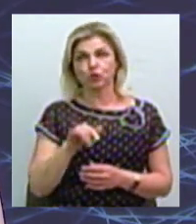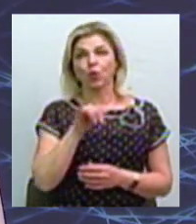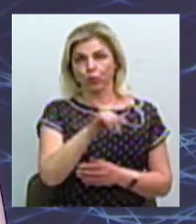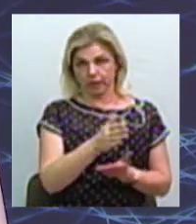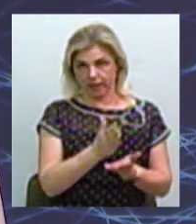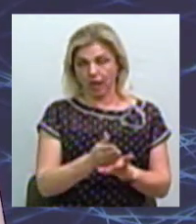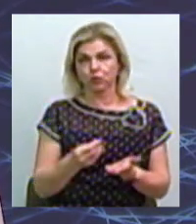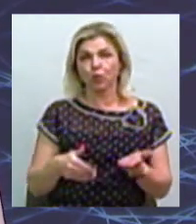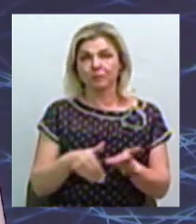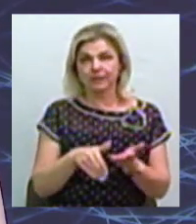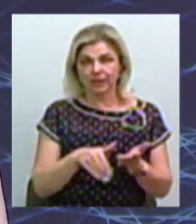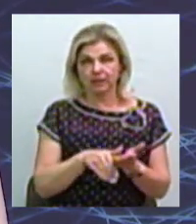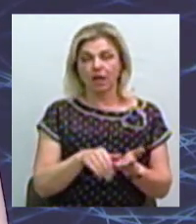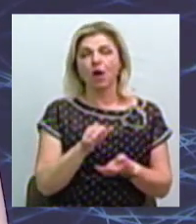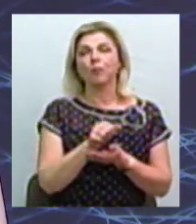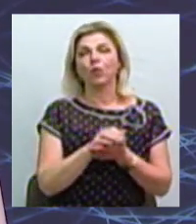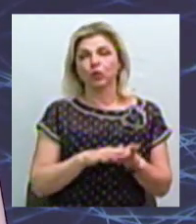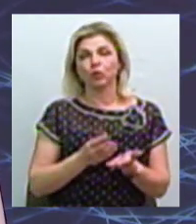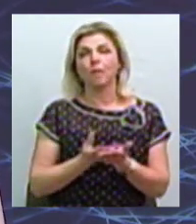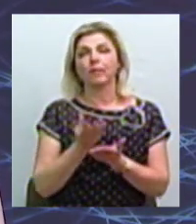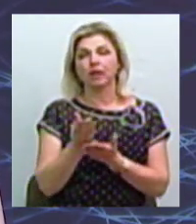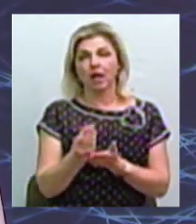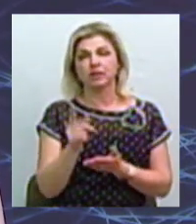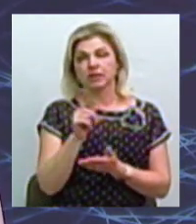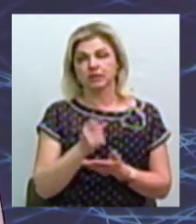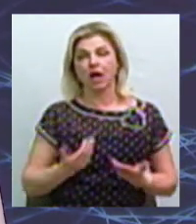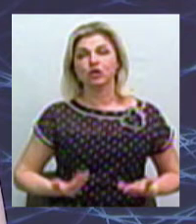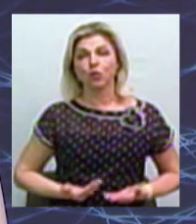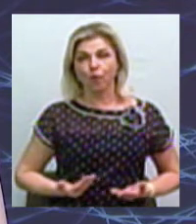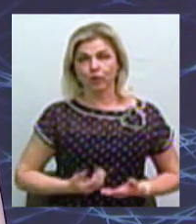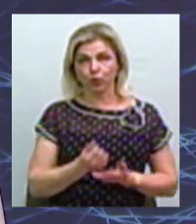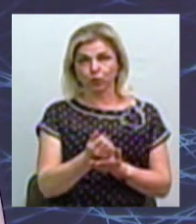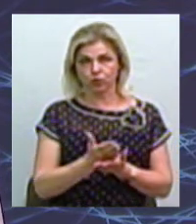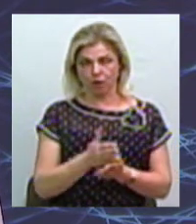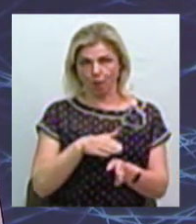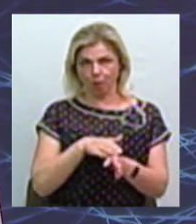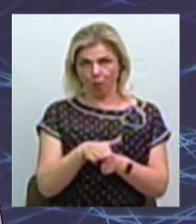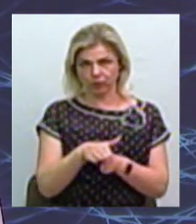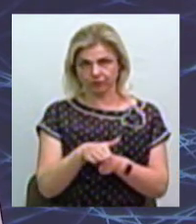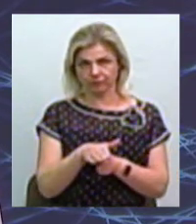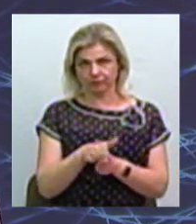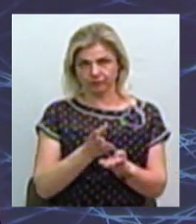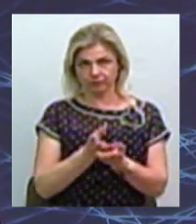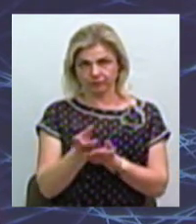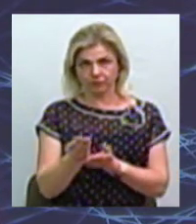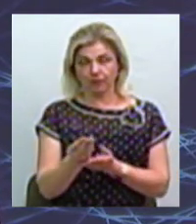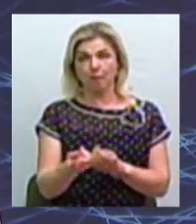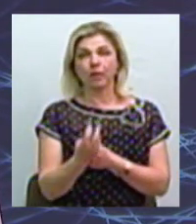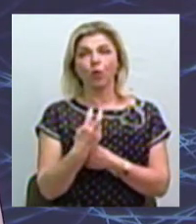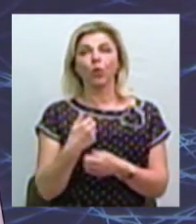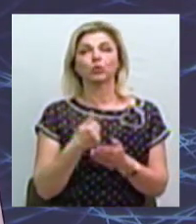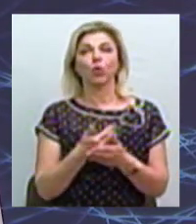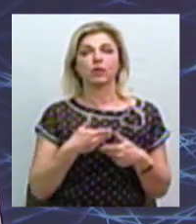субсидія, продовжують сплачувати за житлово-комунальні послуги в повному обсязі. І приходять до нас